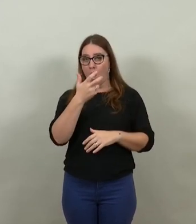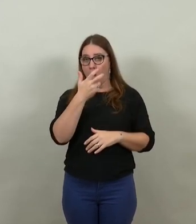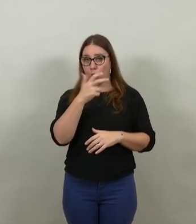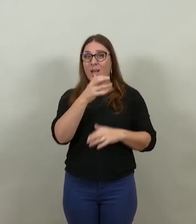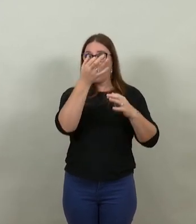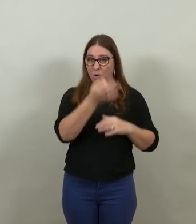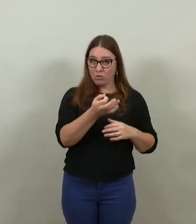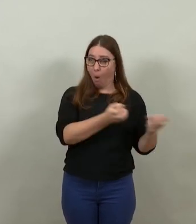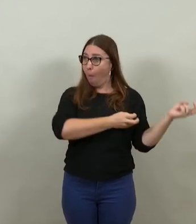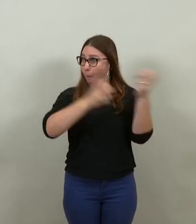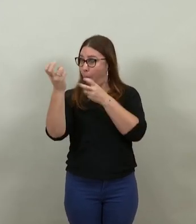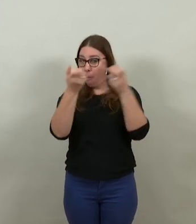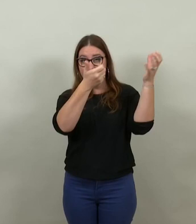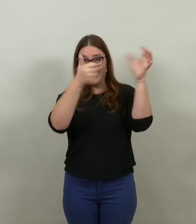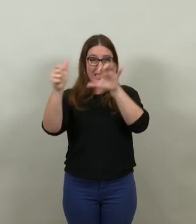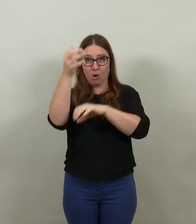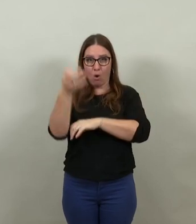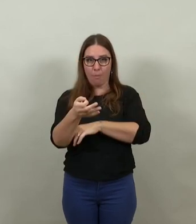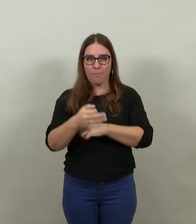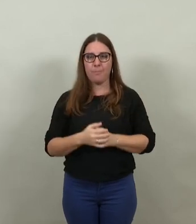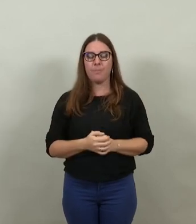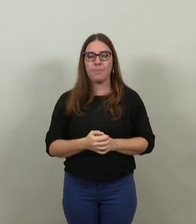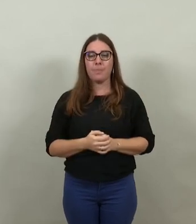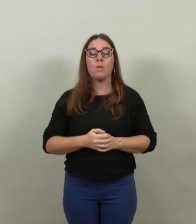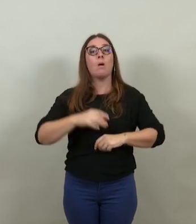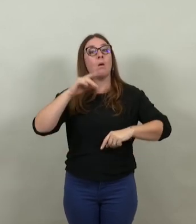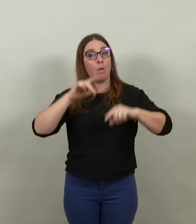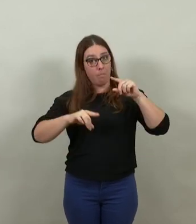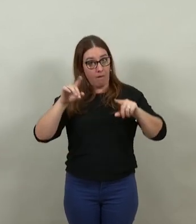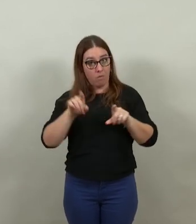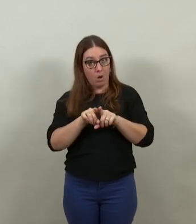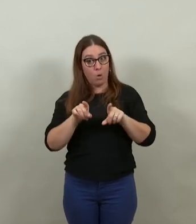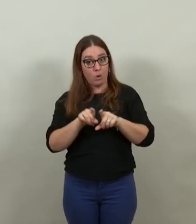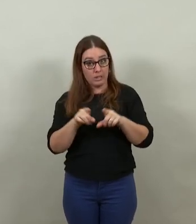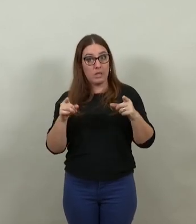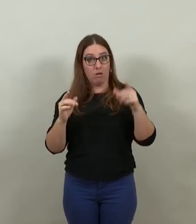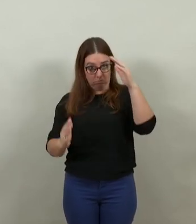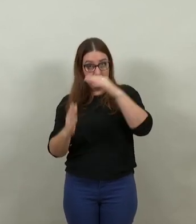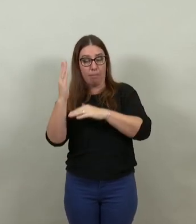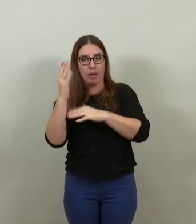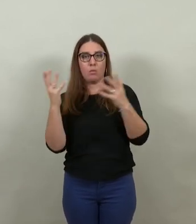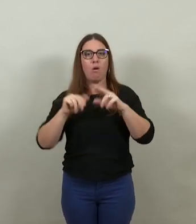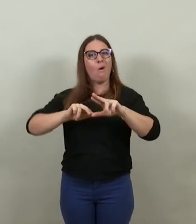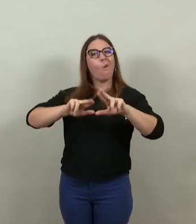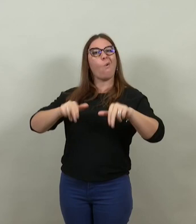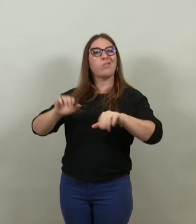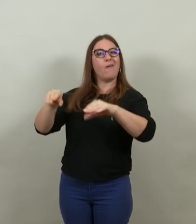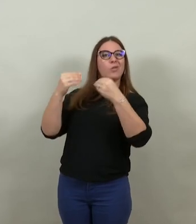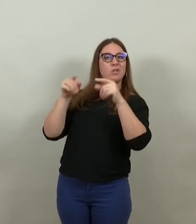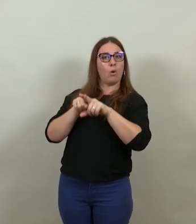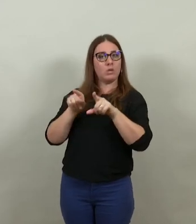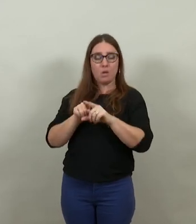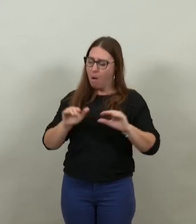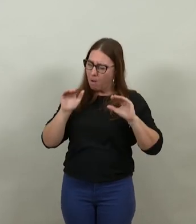600 %. et quelquefois plus à travers donc des contrats fournisseurs et ce